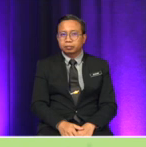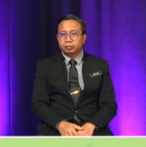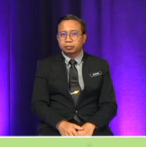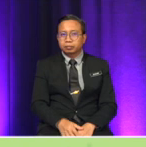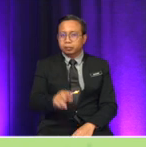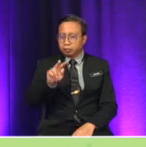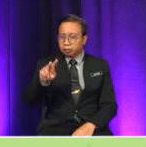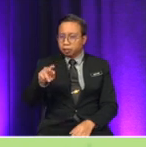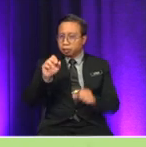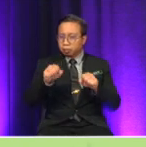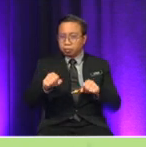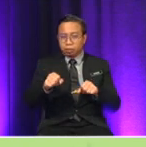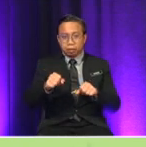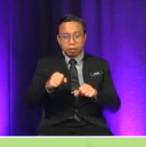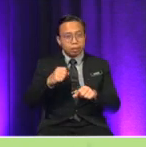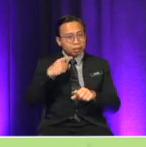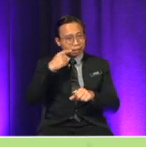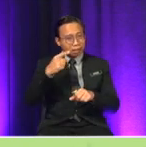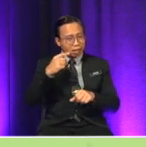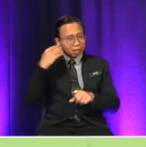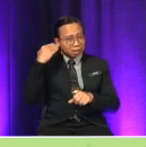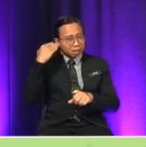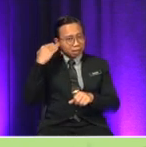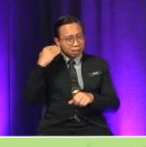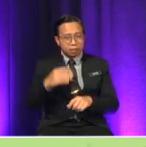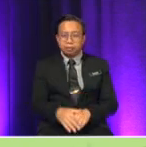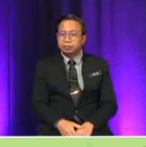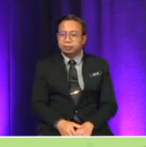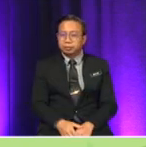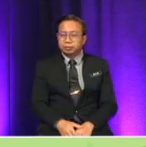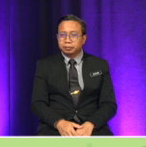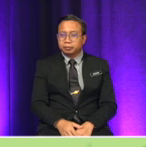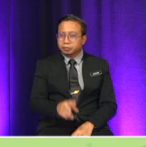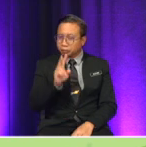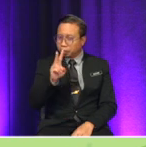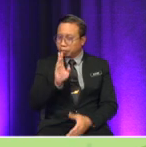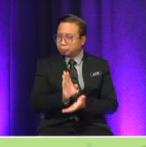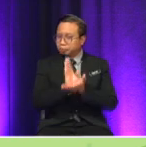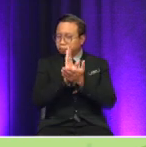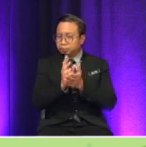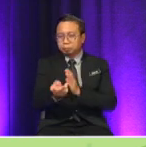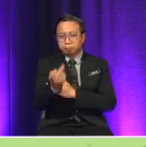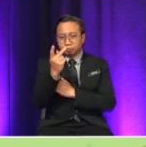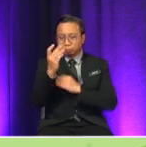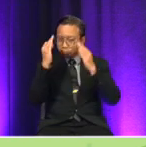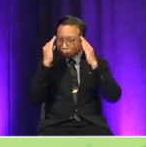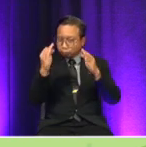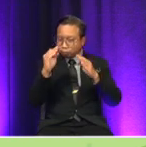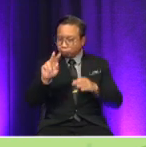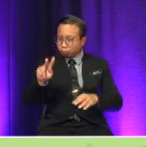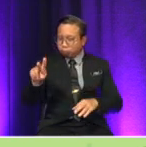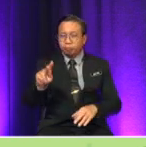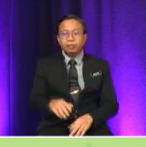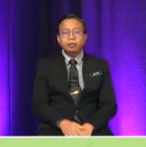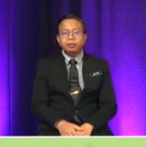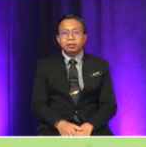Kanak-kanak dapat belajar mendengar arahan ketika menggunakan alat perkusi. Yang kedua, membantu menguatkan daya tumpuan kanak-kanak. Okey,